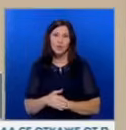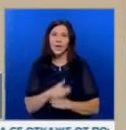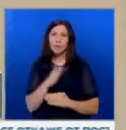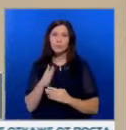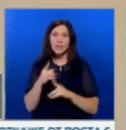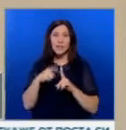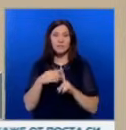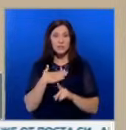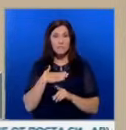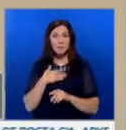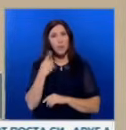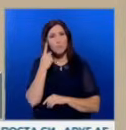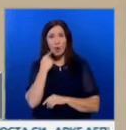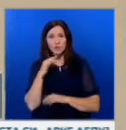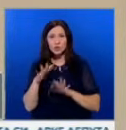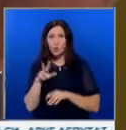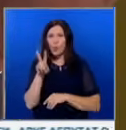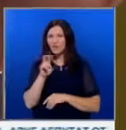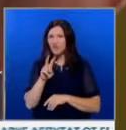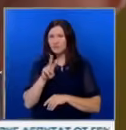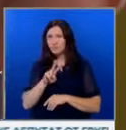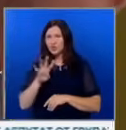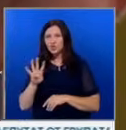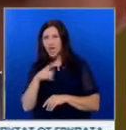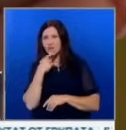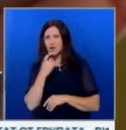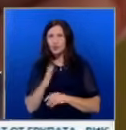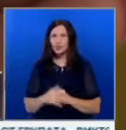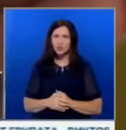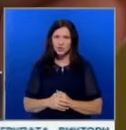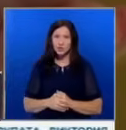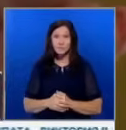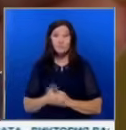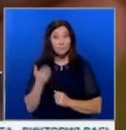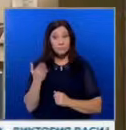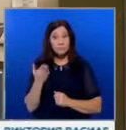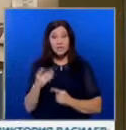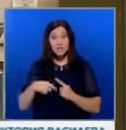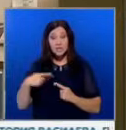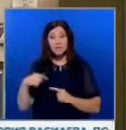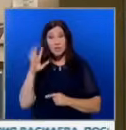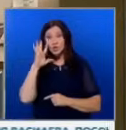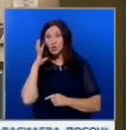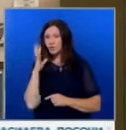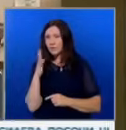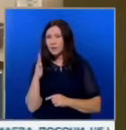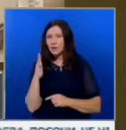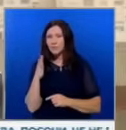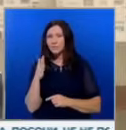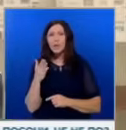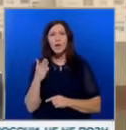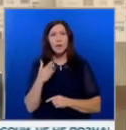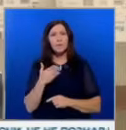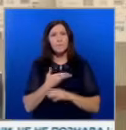Последния месец имахме младежи около 20-24 годишни, които вече са развили шизофрения. Те са на